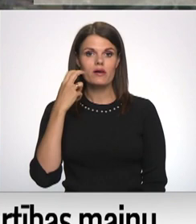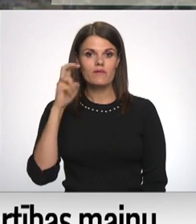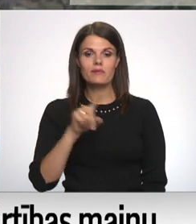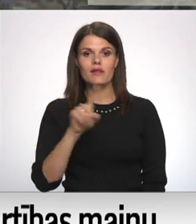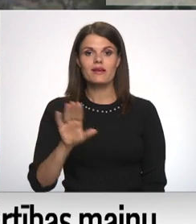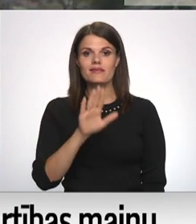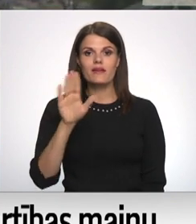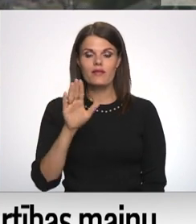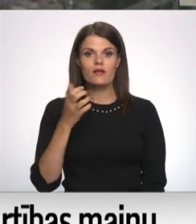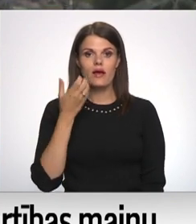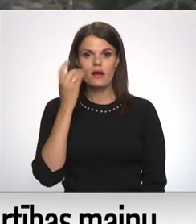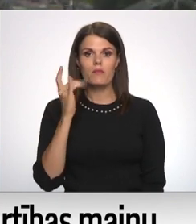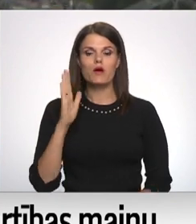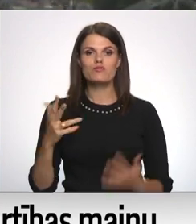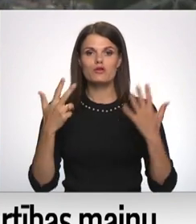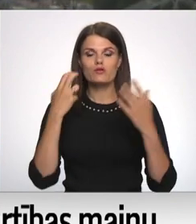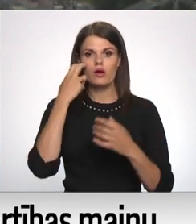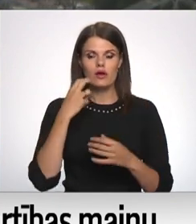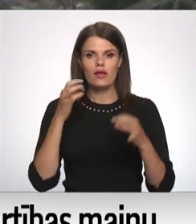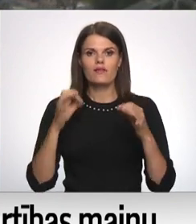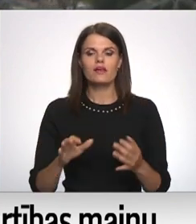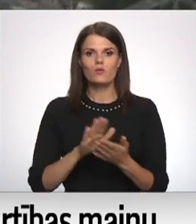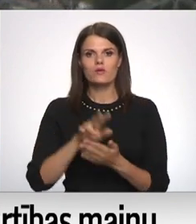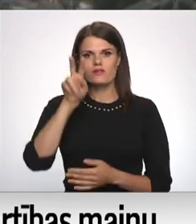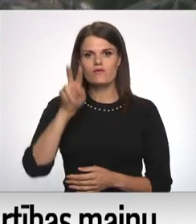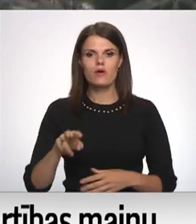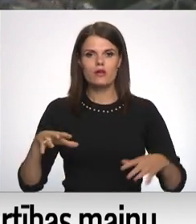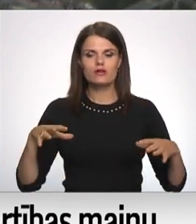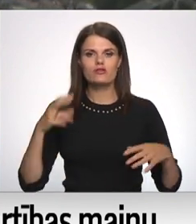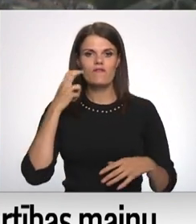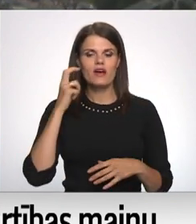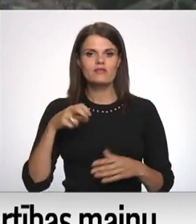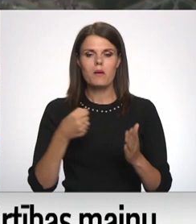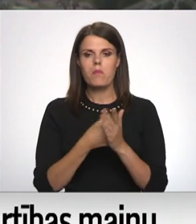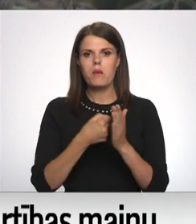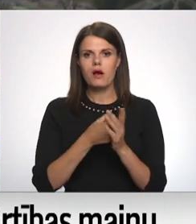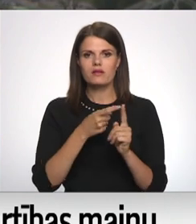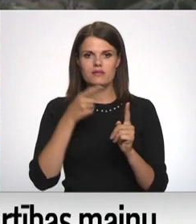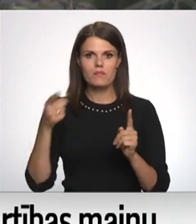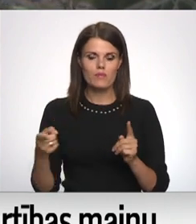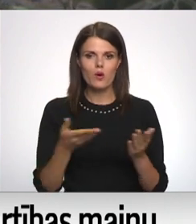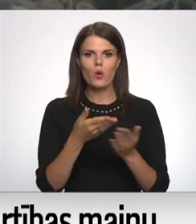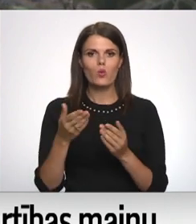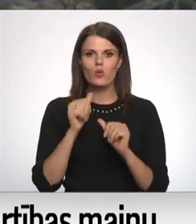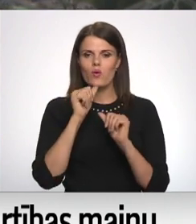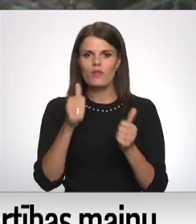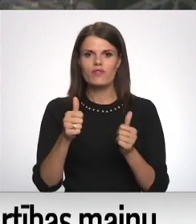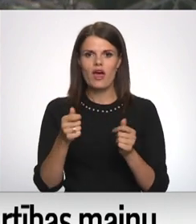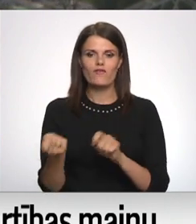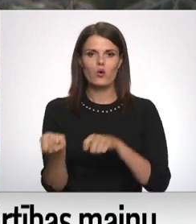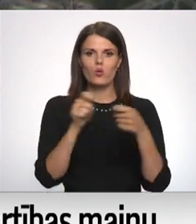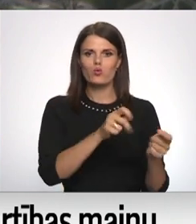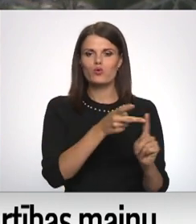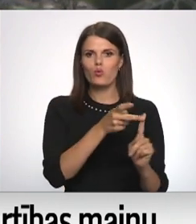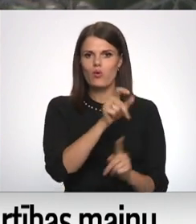gadu vecumu, būs tiesības uz vismaz 2 kalendāros mēnešus ilgu vecāku pabalsta periodu, kuru nevar izmantot otrs